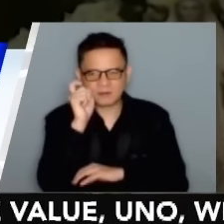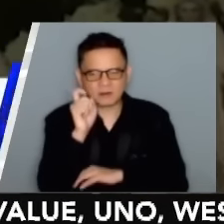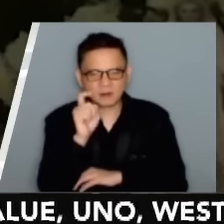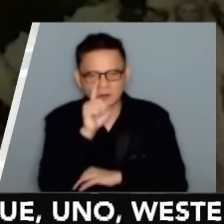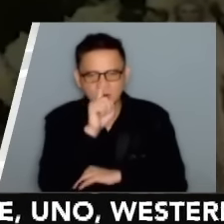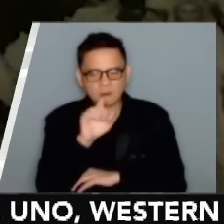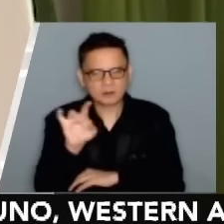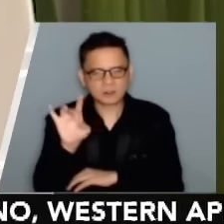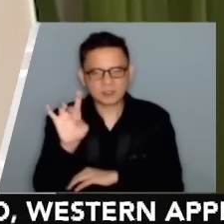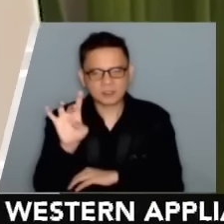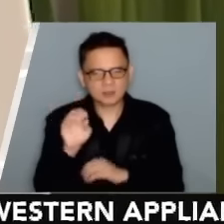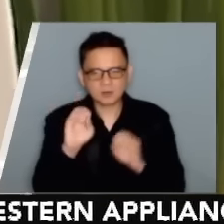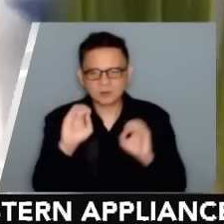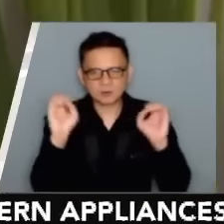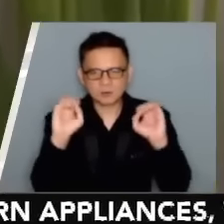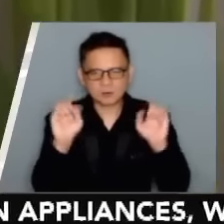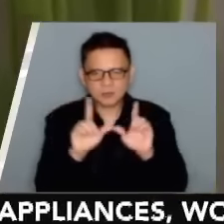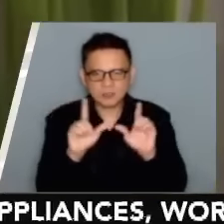without